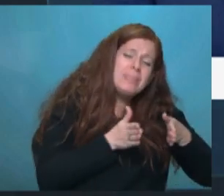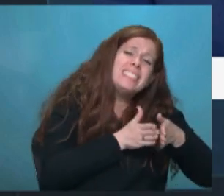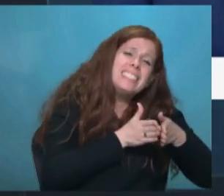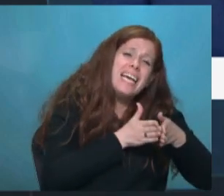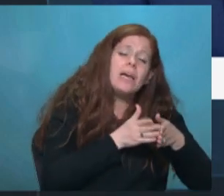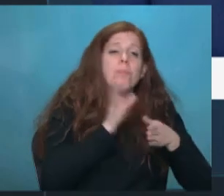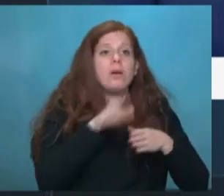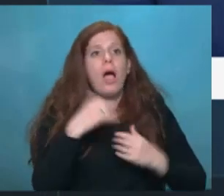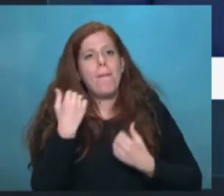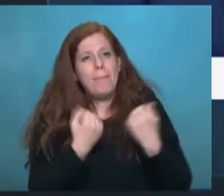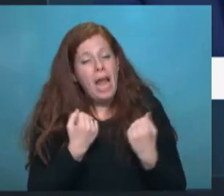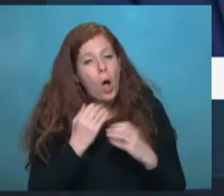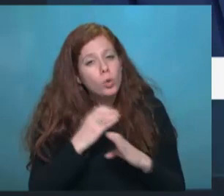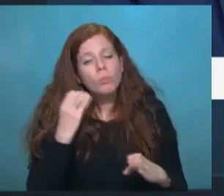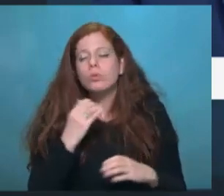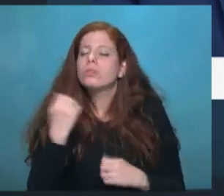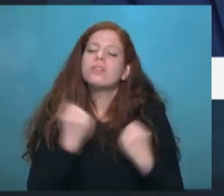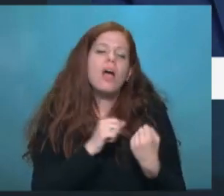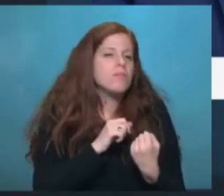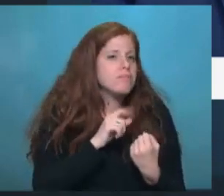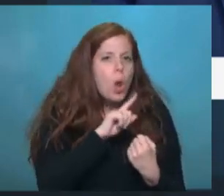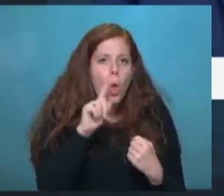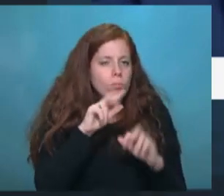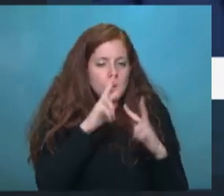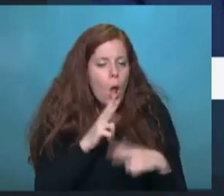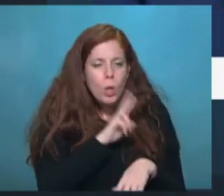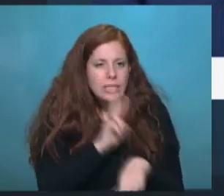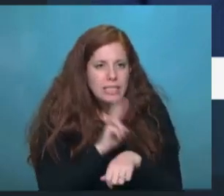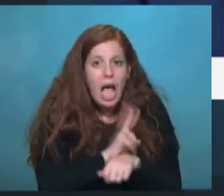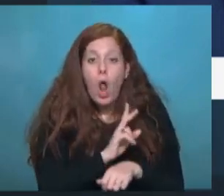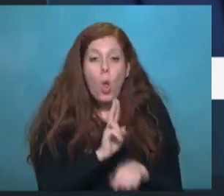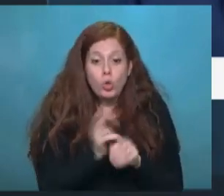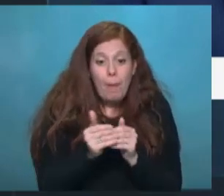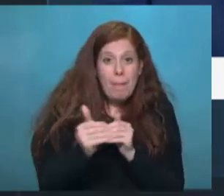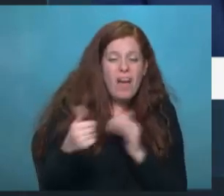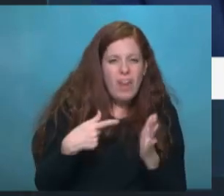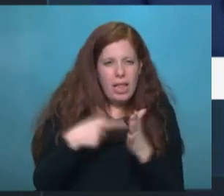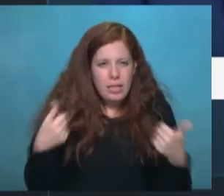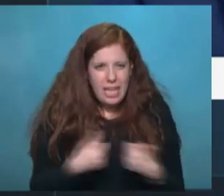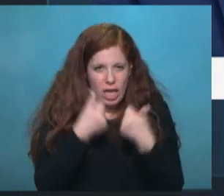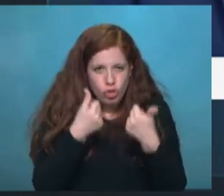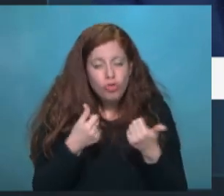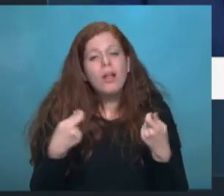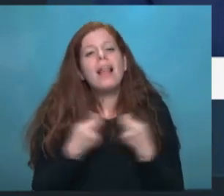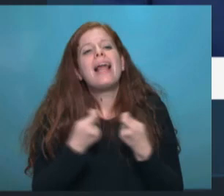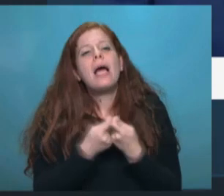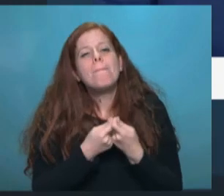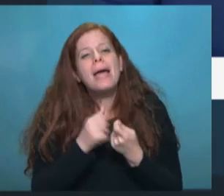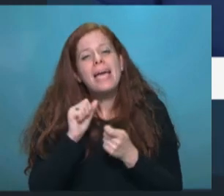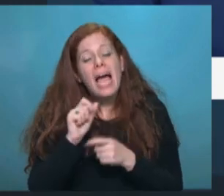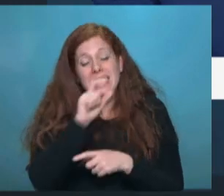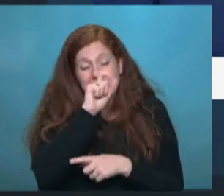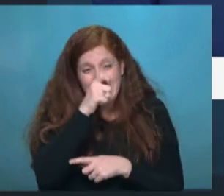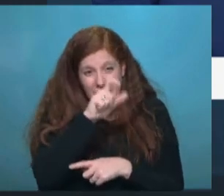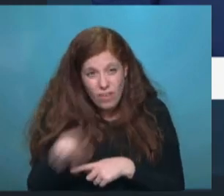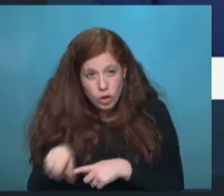שהוא נהג בחוסר זהירות, לא שמר מרחק סביר, ולכן הוא התנגש בו. לגבי סעיף האישום, כרגע המשטרה מייחסת